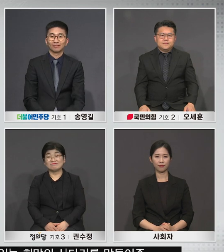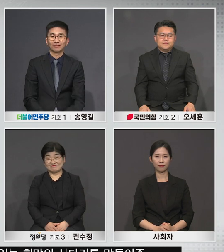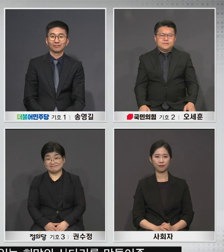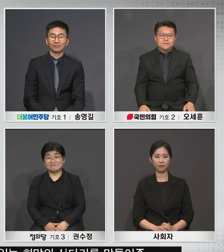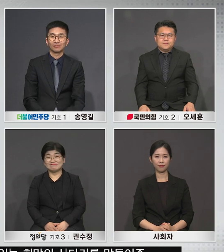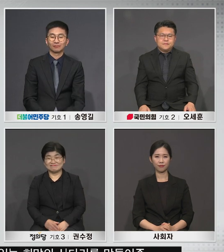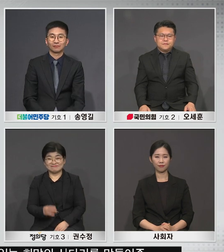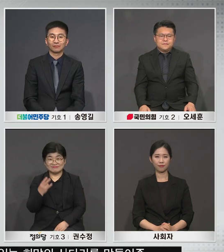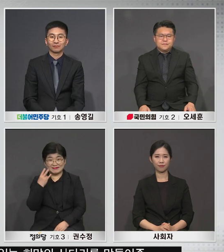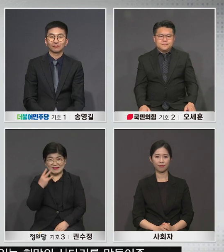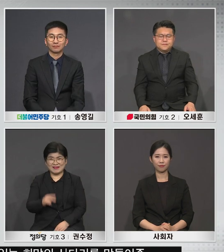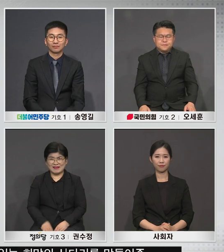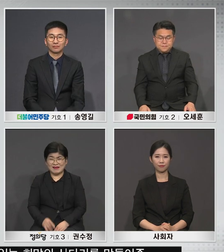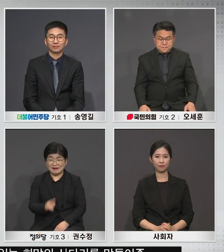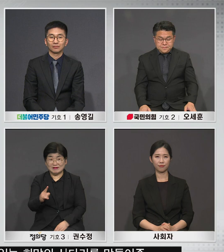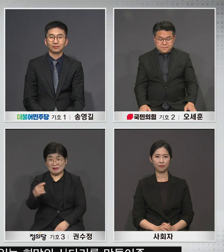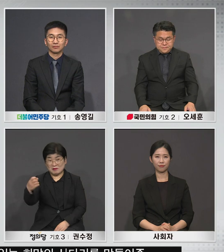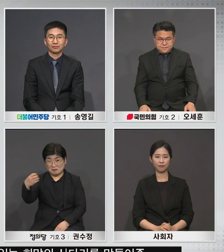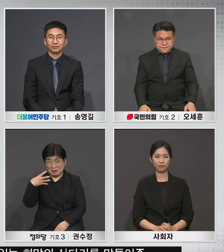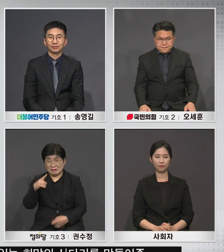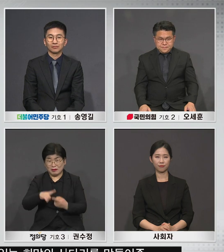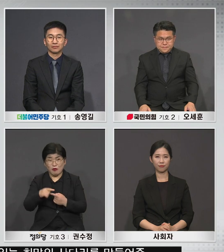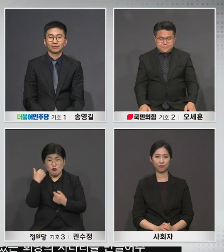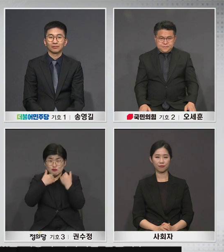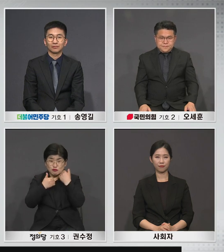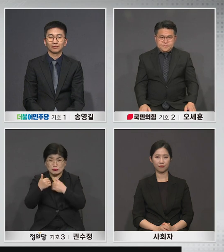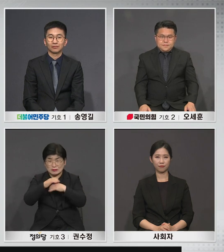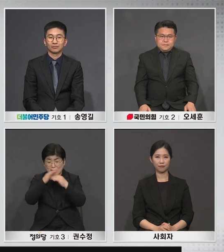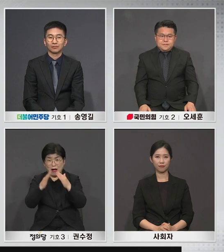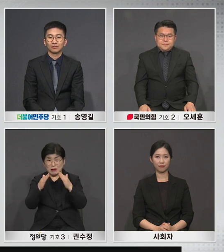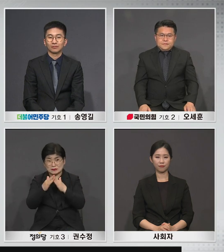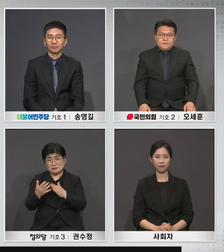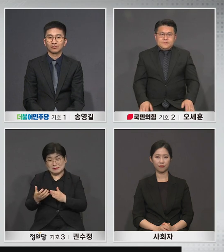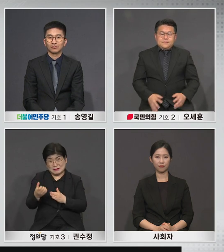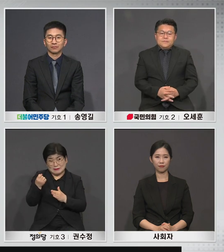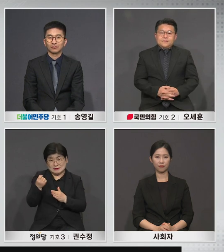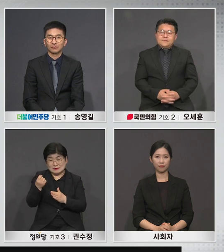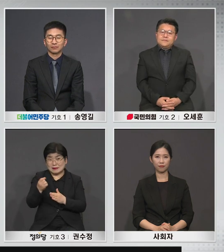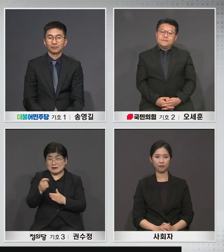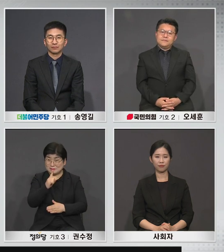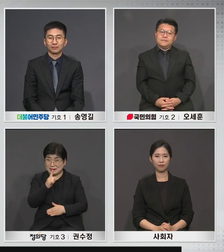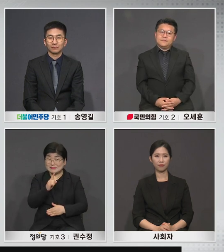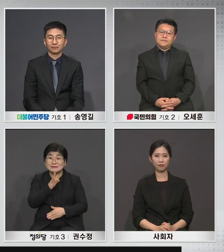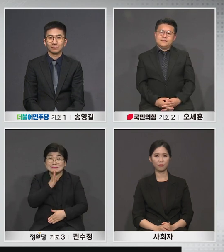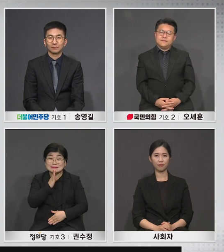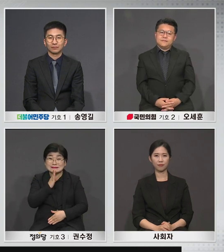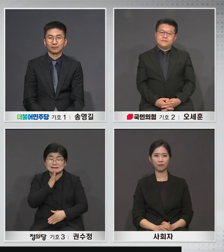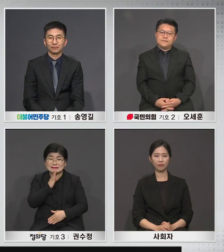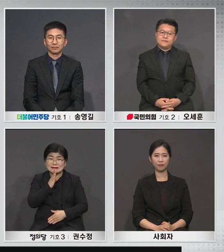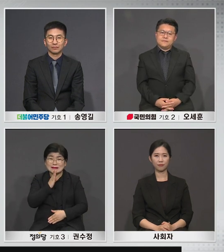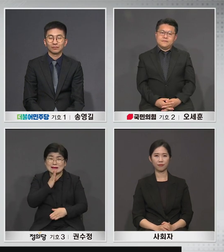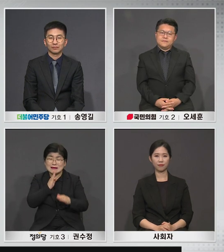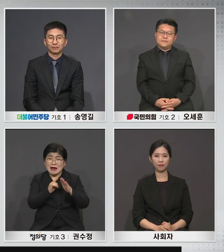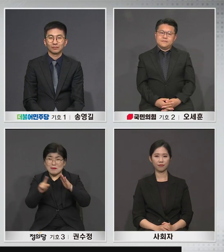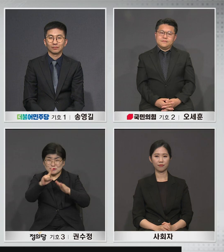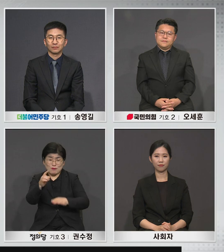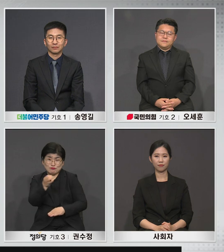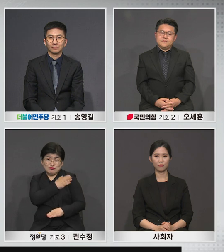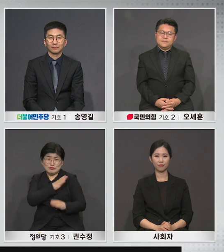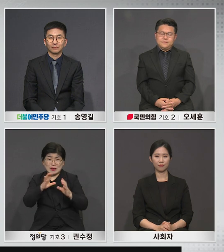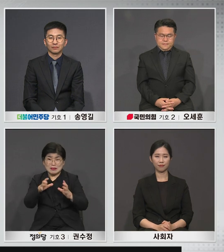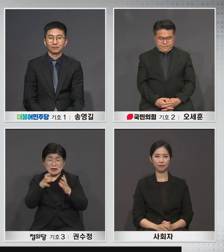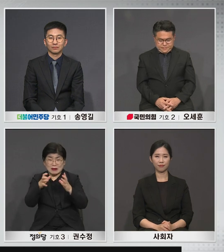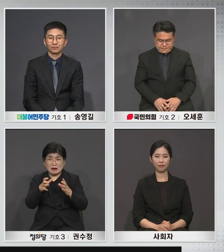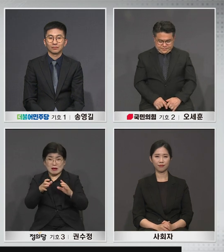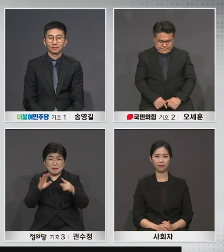이 대전제는 누구나 집을 가져야 된다는 것으로 출발합니다. 선진국 같은 경우도 100% 자가 보유율을